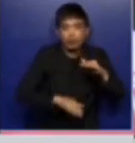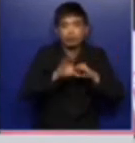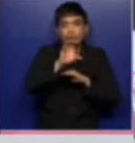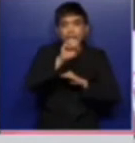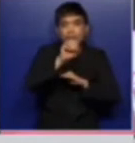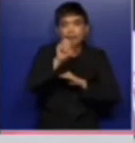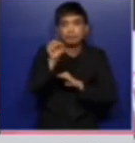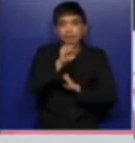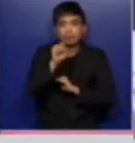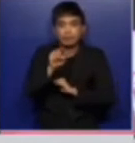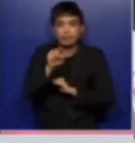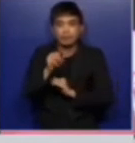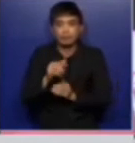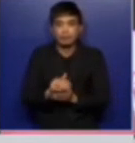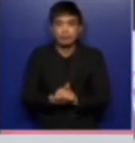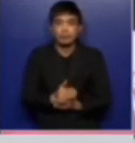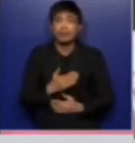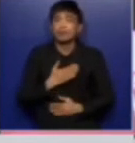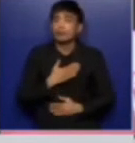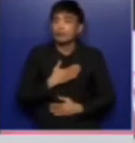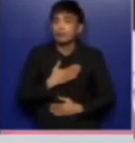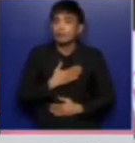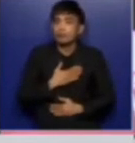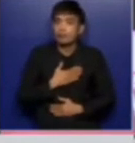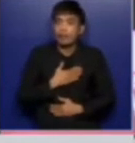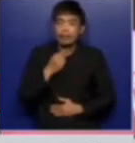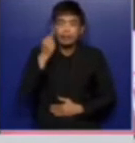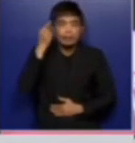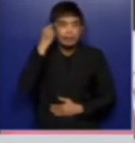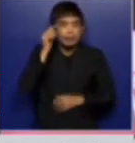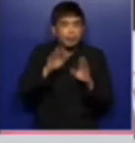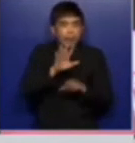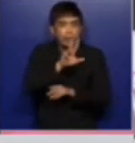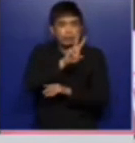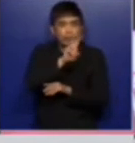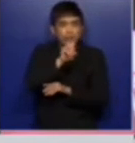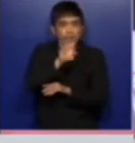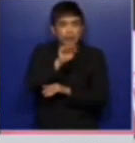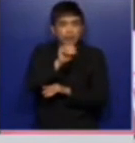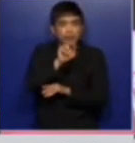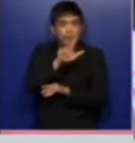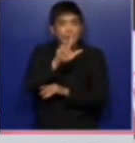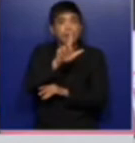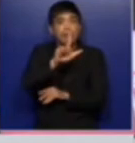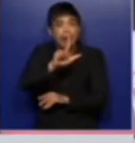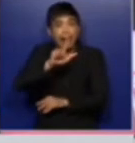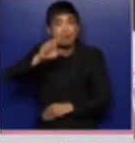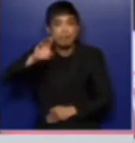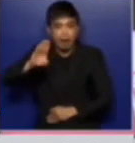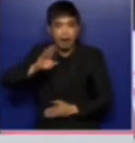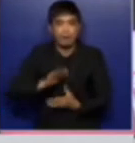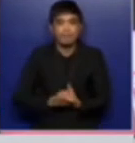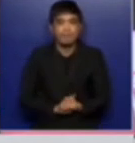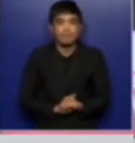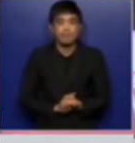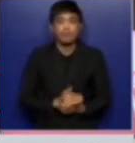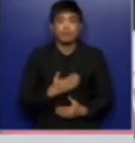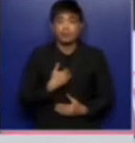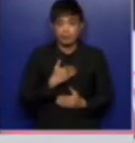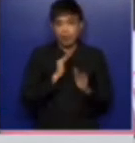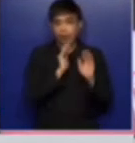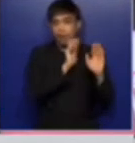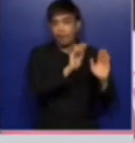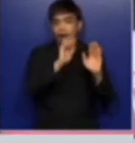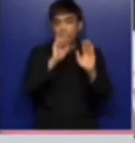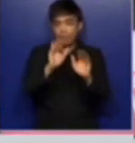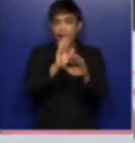50% ถ้าผมจำตัวเลขไม่ผิดถูกปรับลดไป243ล้านบาทจึงขอฝากข้อสังเกต